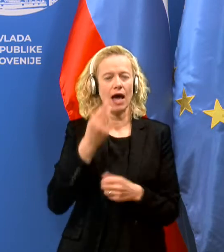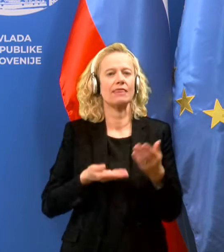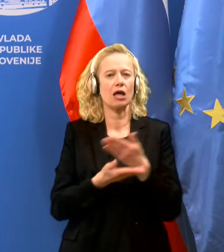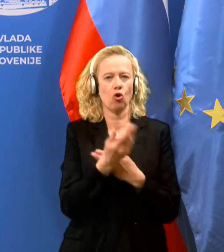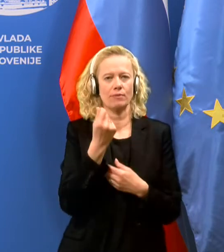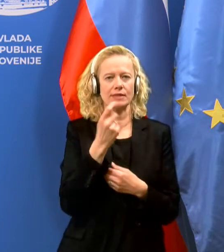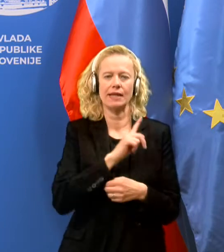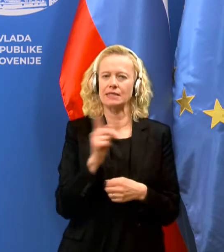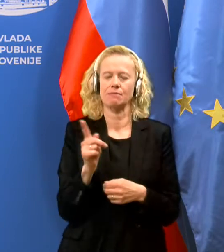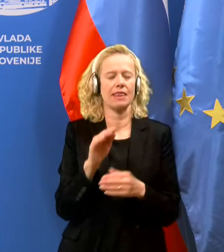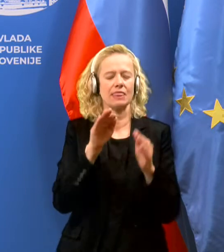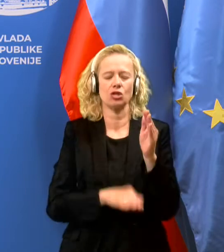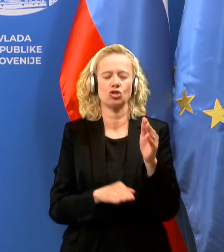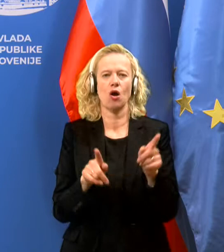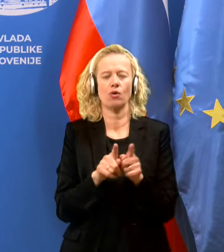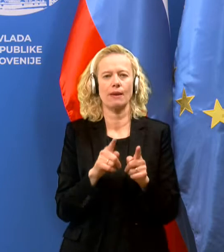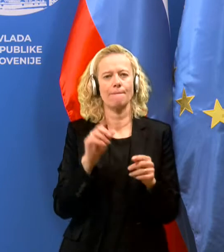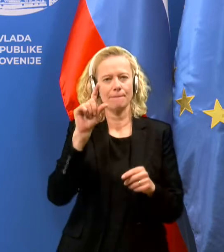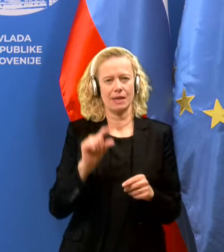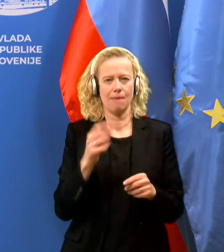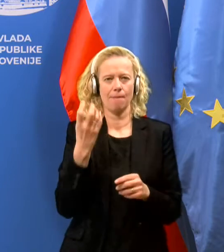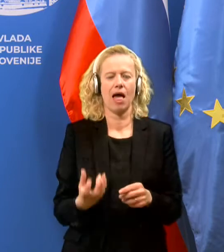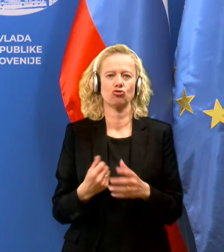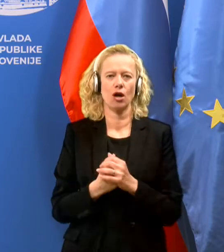nadomestila pa ne sme biti nižja od minimalne plače.